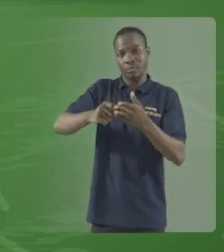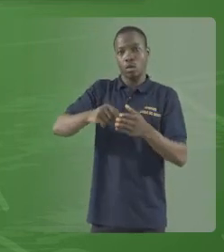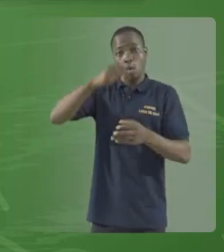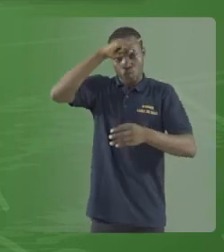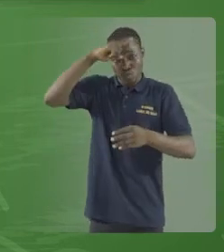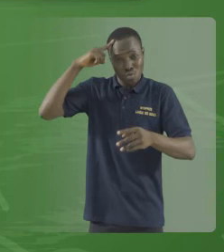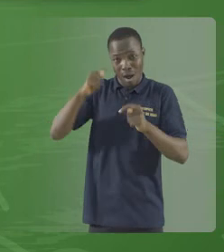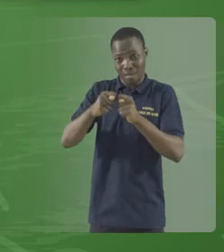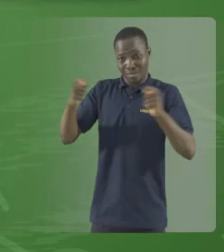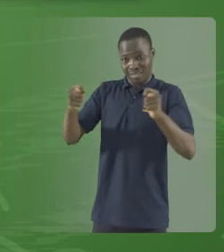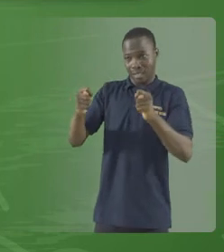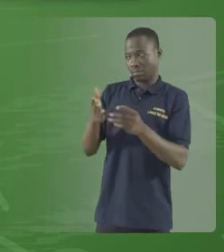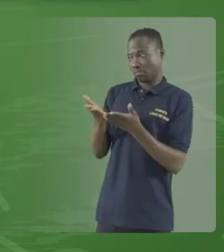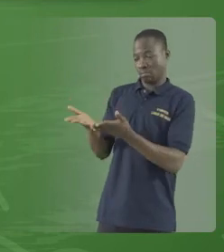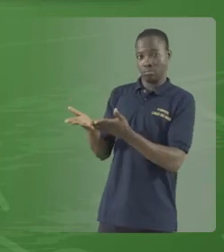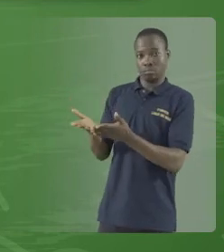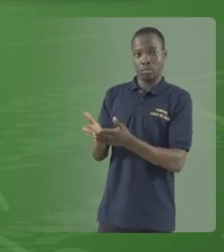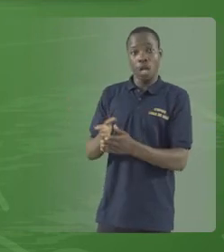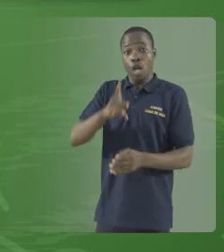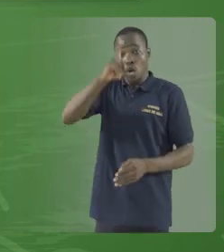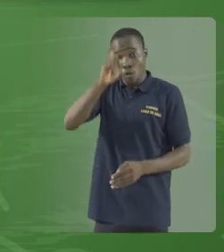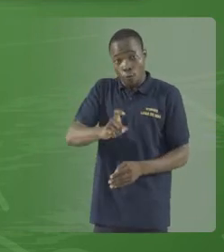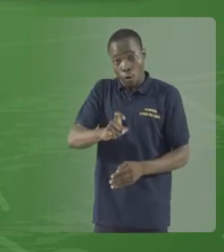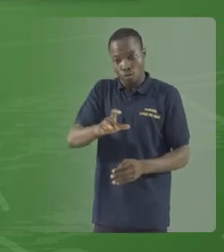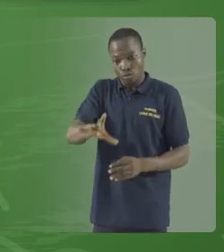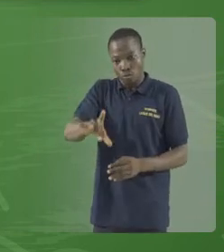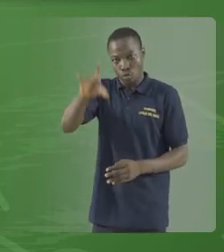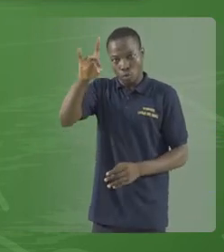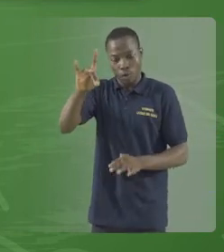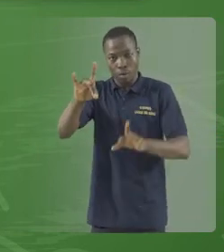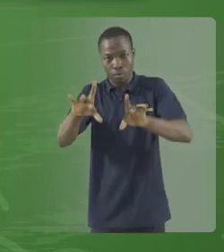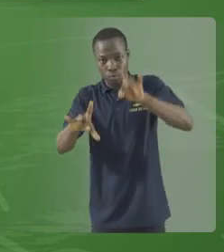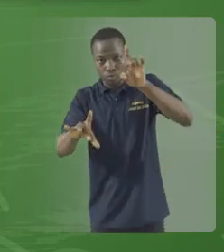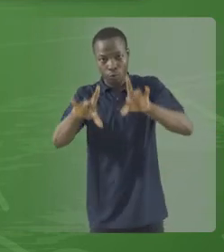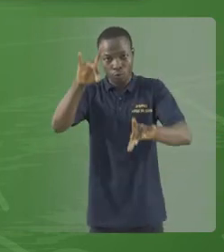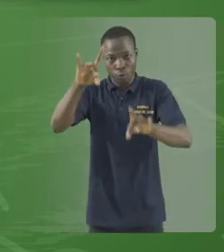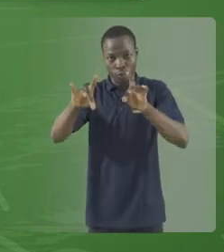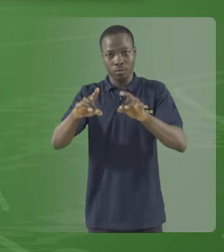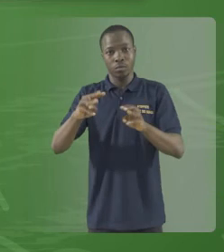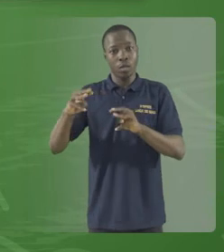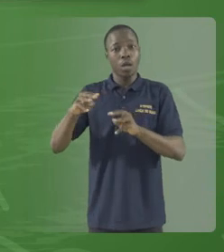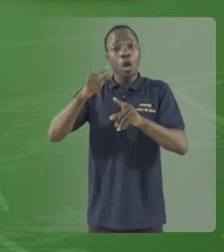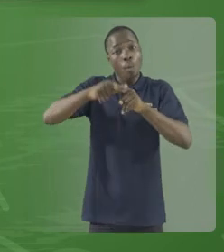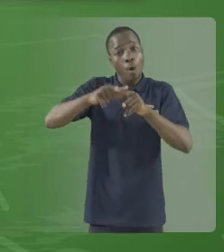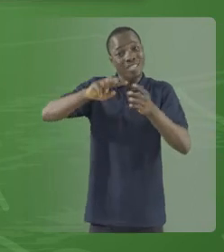proposés. Donc, il faut pouvoir identifier les moyens de protection.